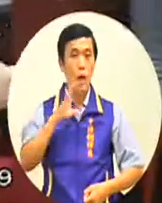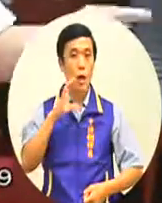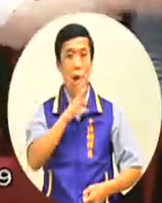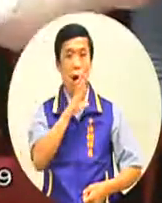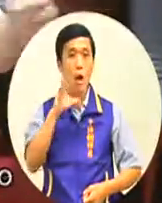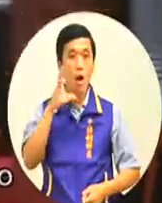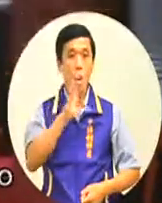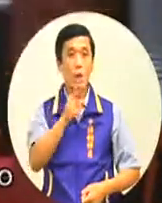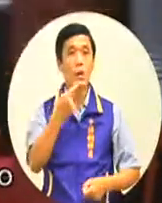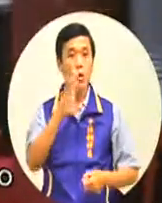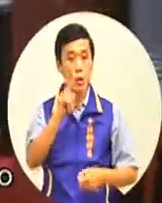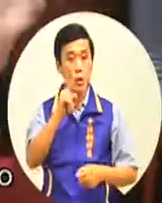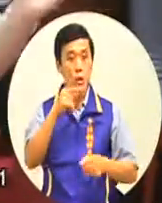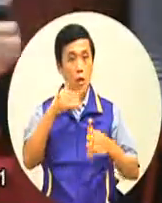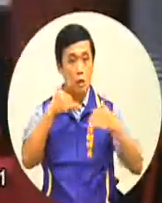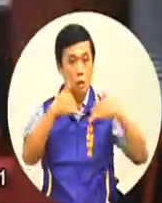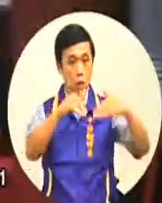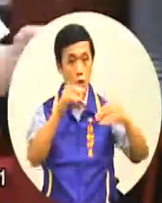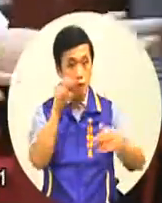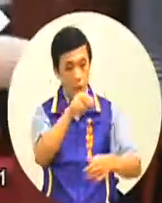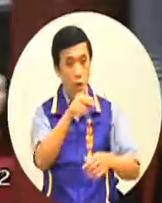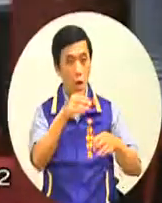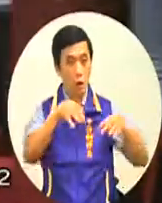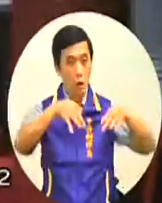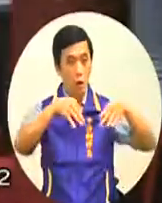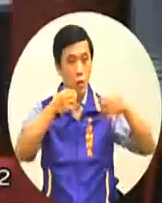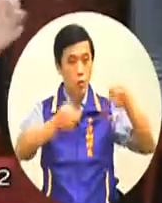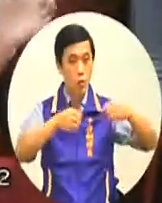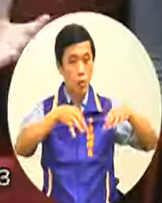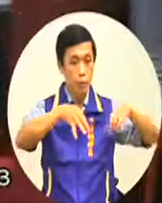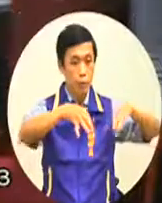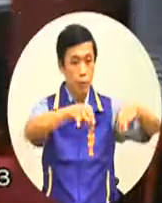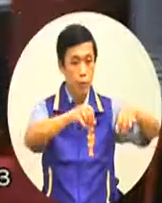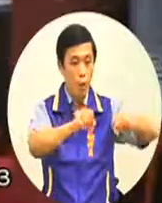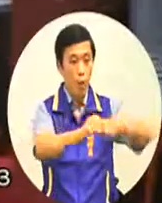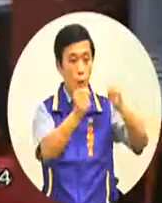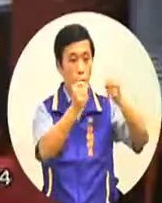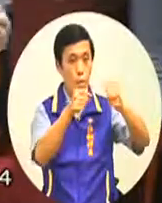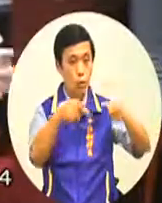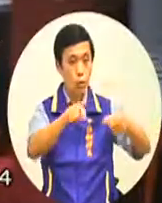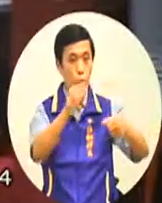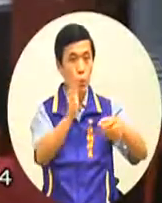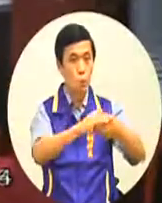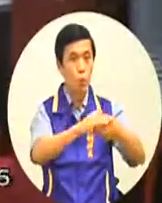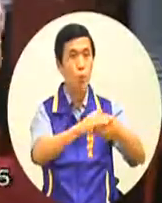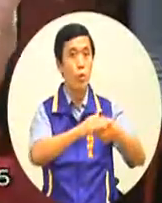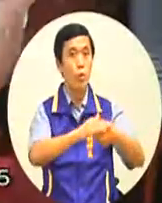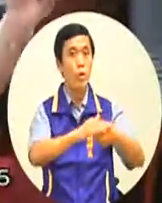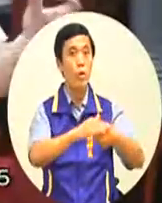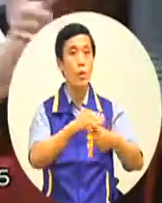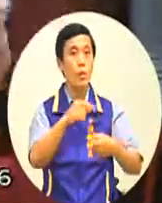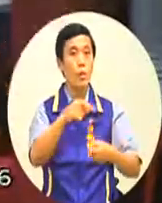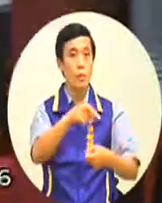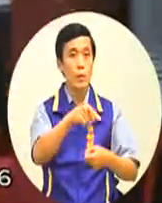在路边看到有一个人轮胎破了，然后他就下去补啊，然后他就觉得不错，然后他就然后有人